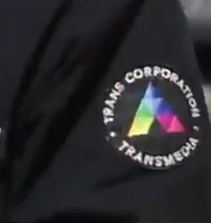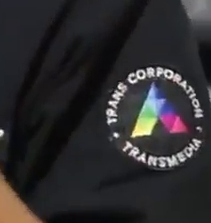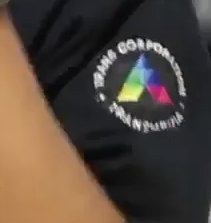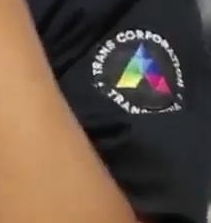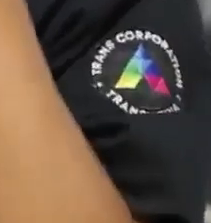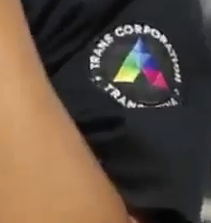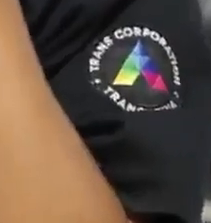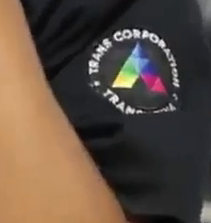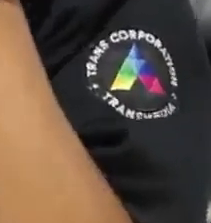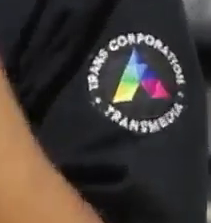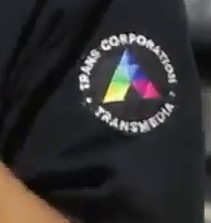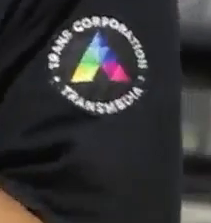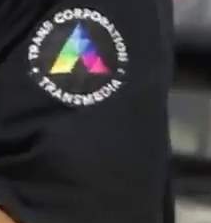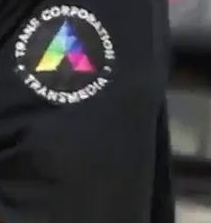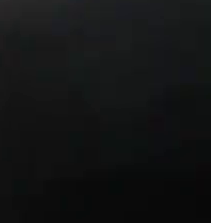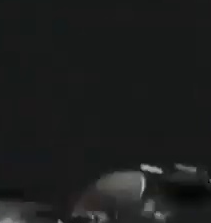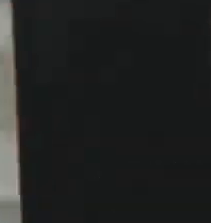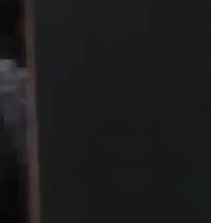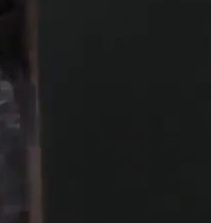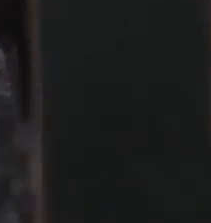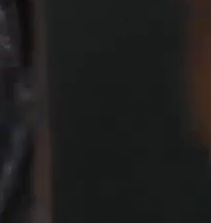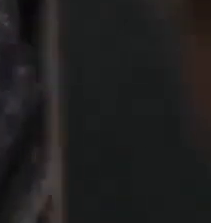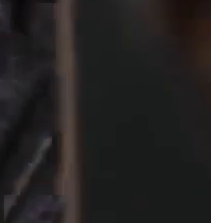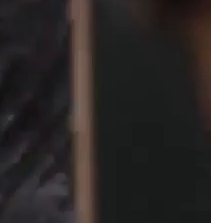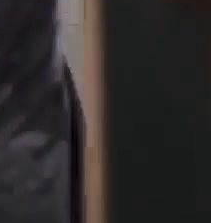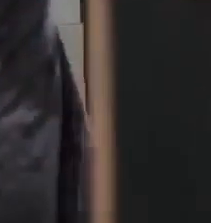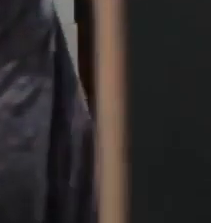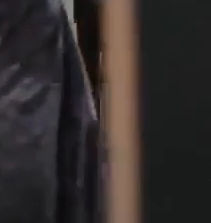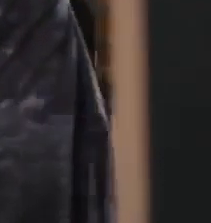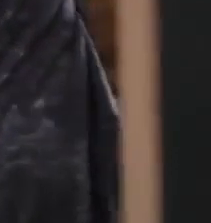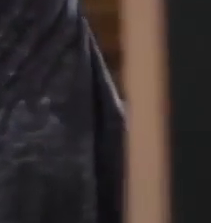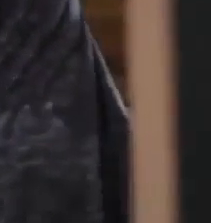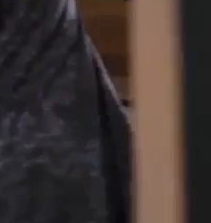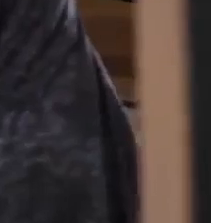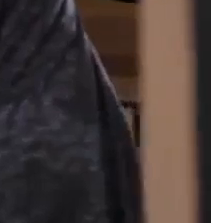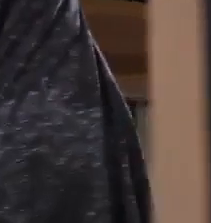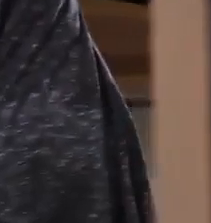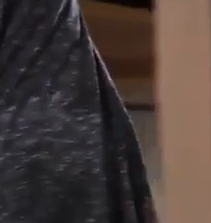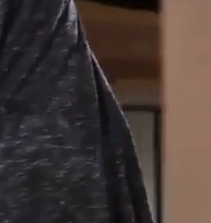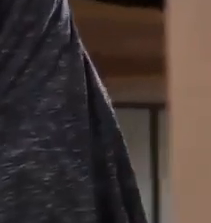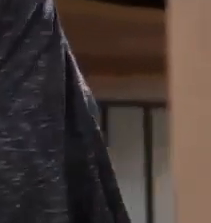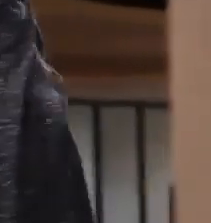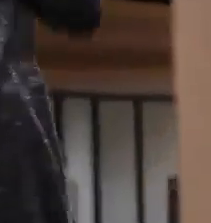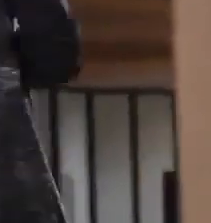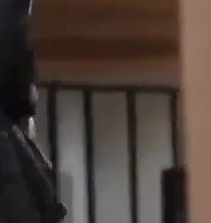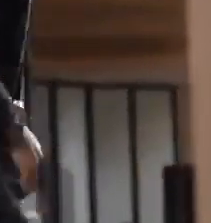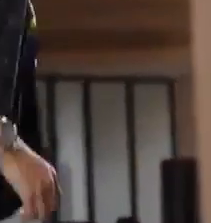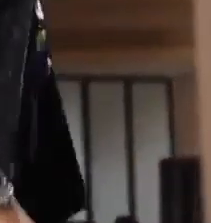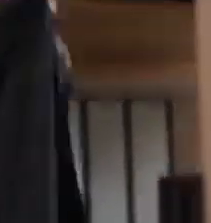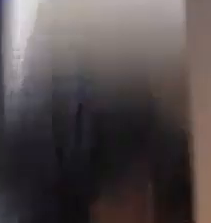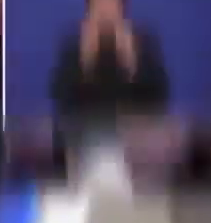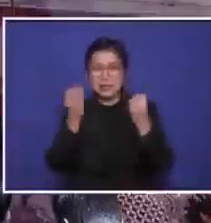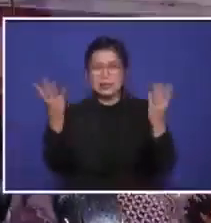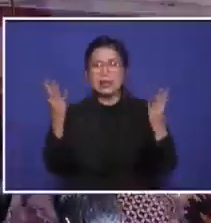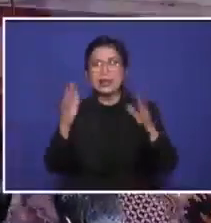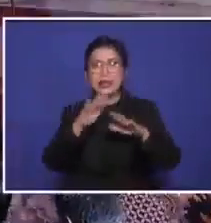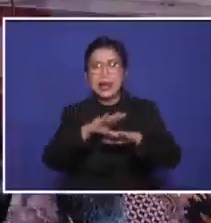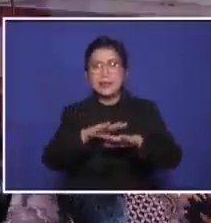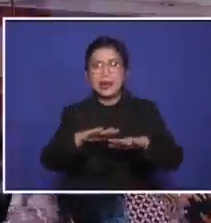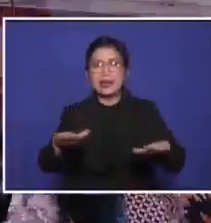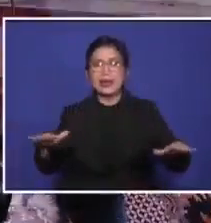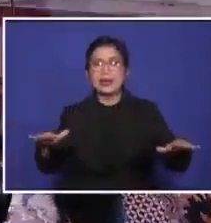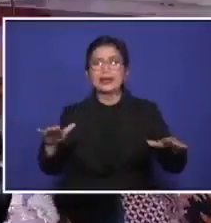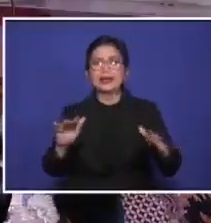mencuri perhatian publik. Bukan saat membacakan berita, namun dalam menjadi moderator debat calon pemimpin Indonesia.